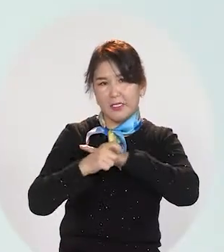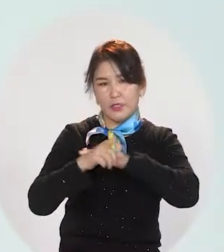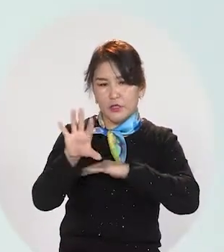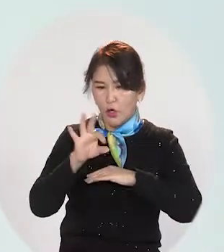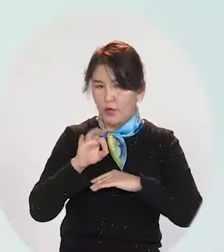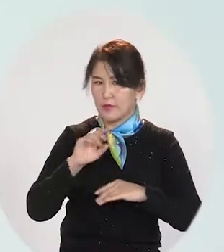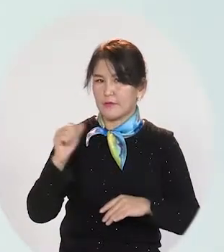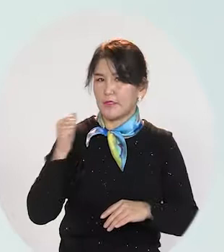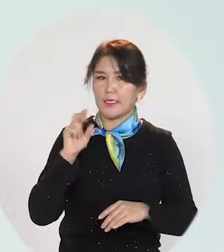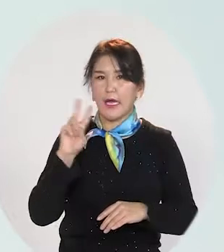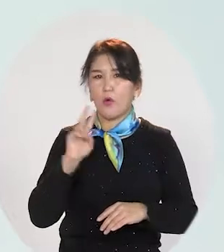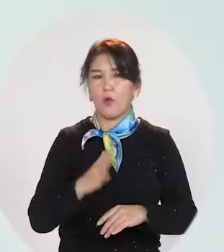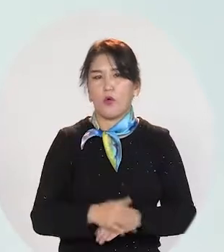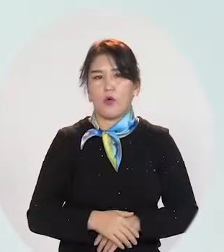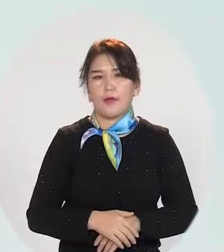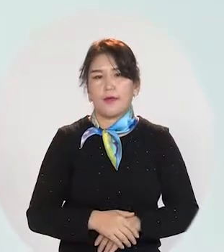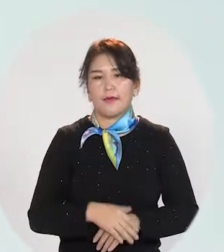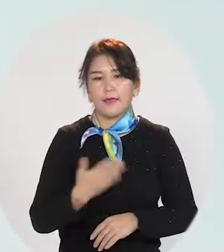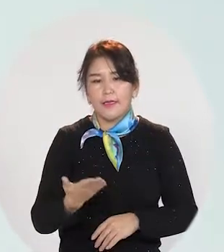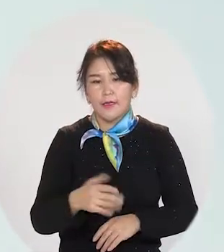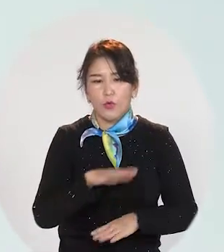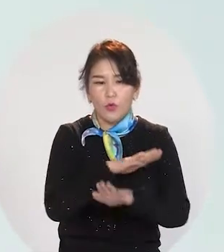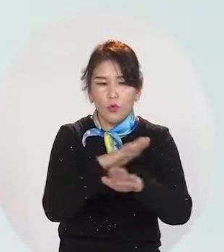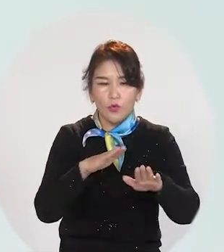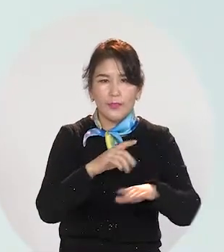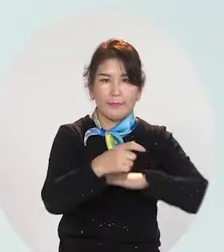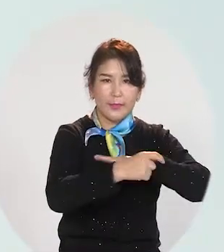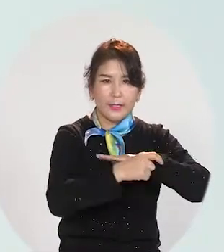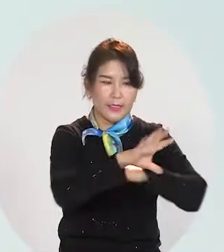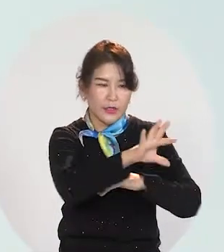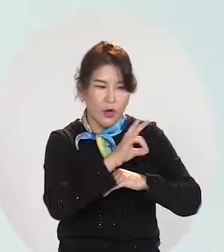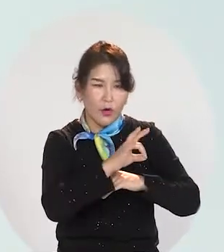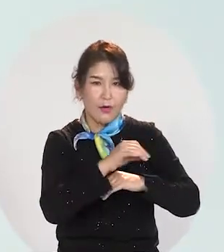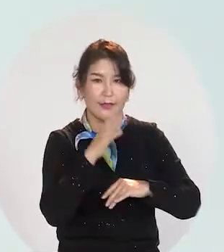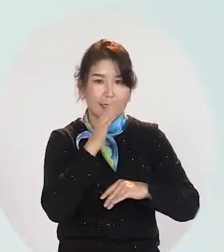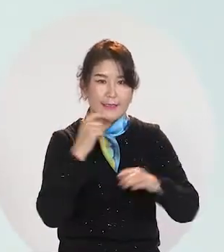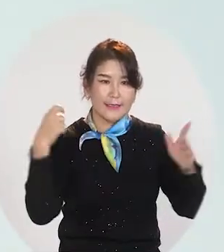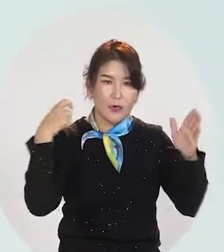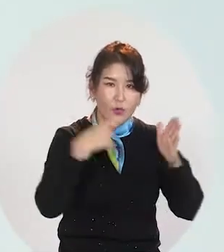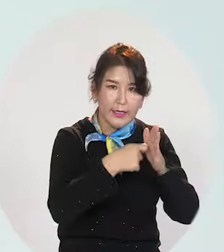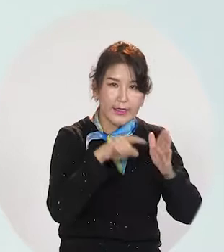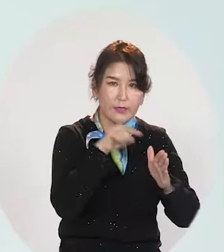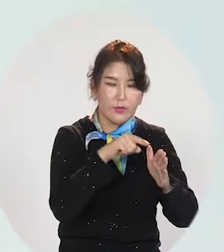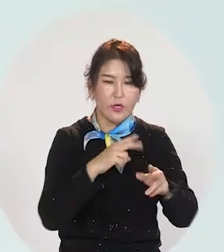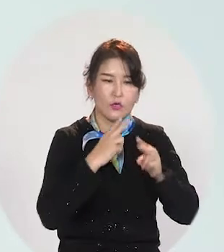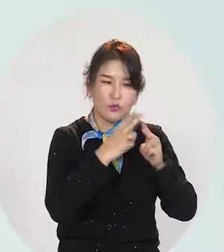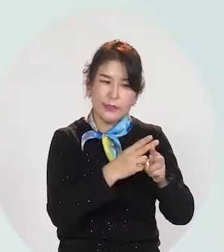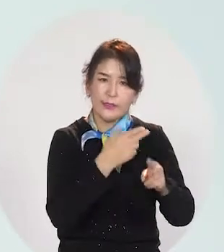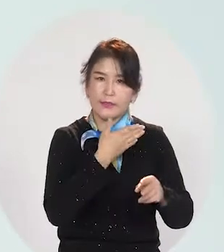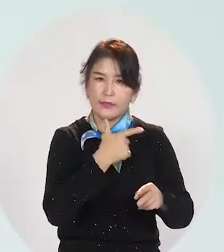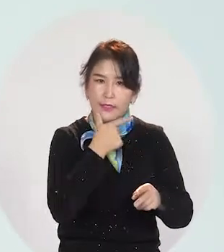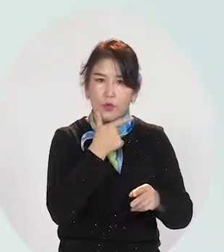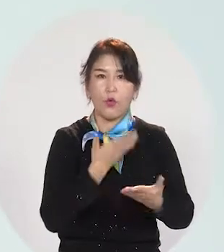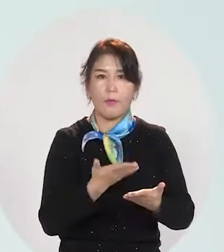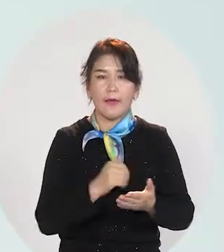ажиллаад явсаар байгаа үлдэг хүрцэн. Гэтэл нөгөө хүүхдэн мэрэгжлийн сонгох насандаа хүрээд ирэхэд нь туслалцаа үзүүлэх боломжгүй байж бас болно. А